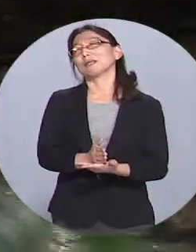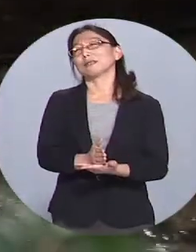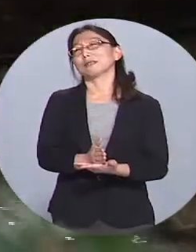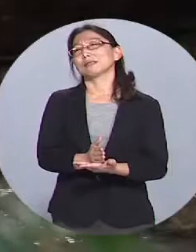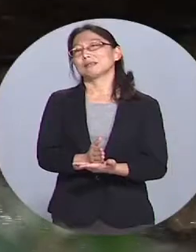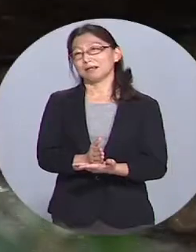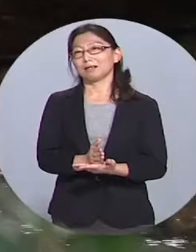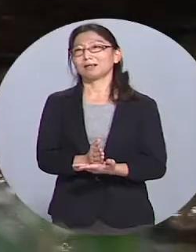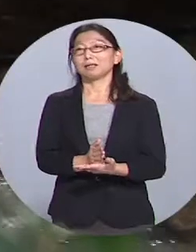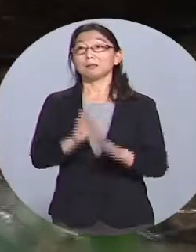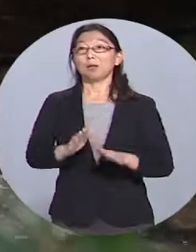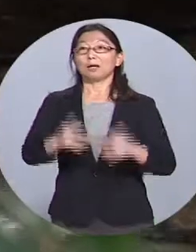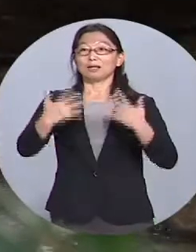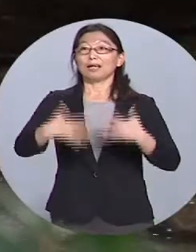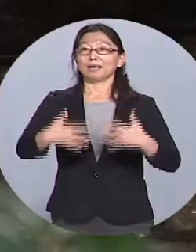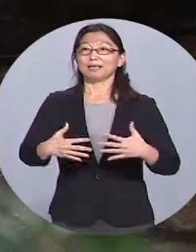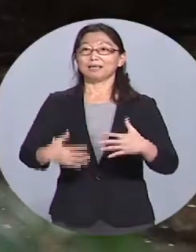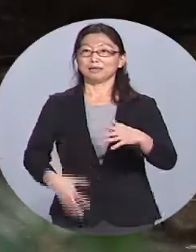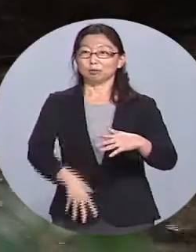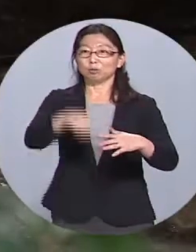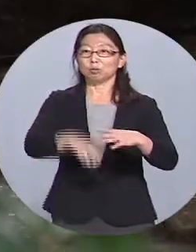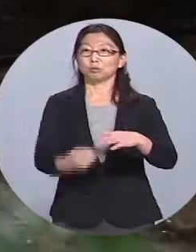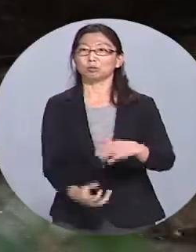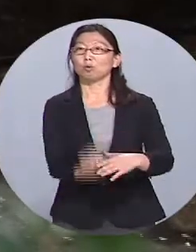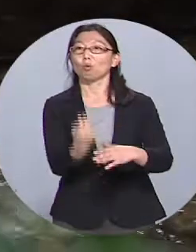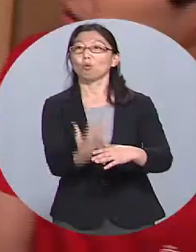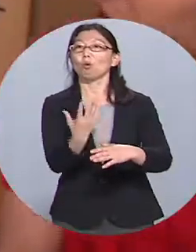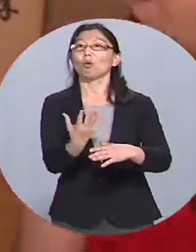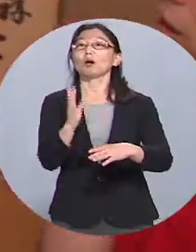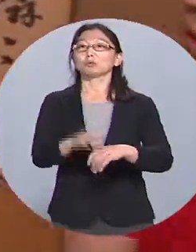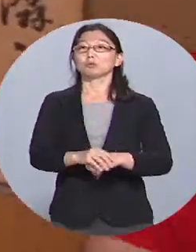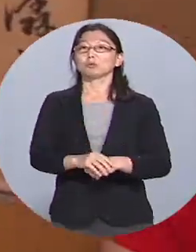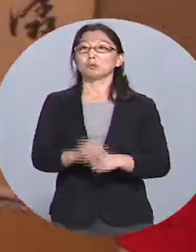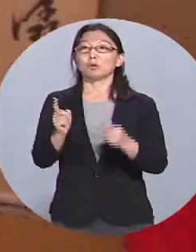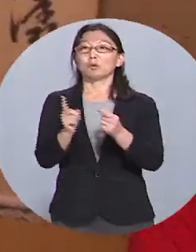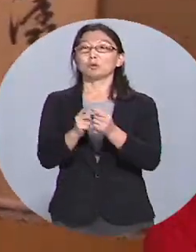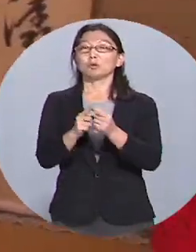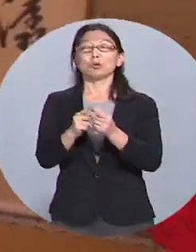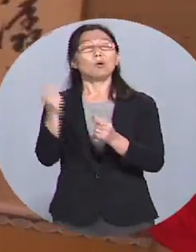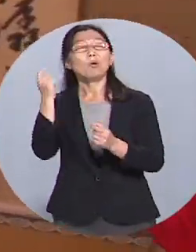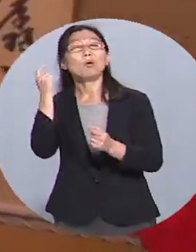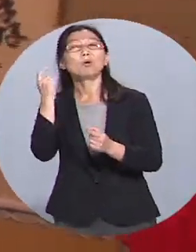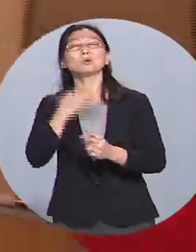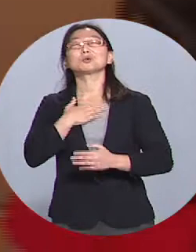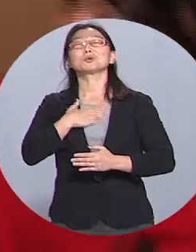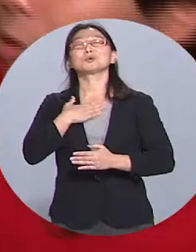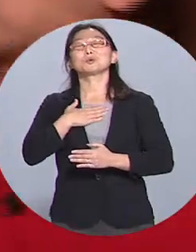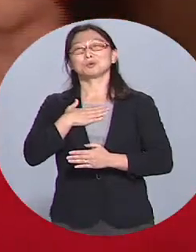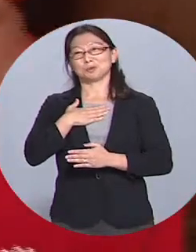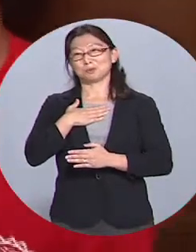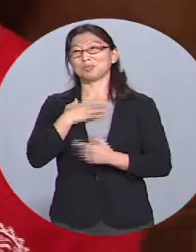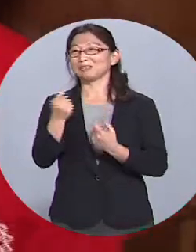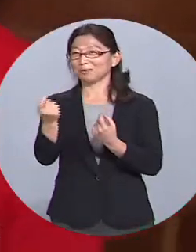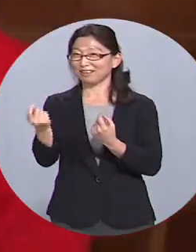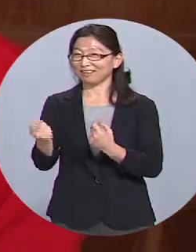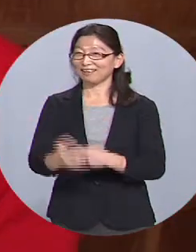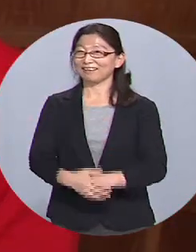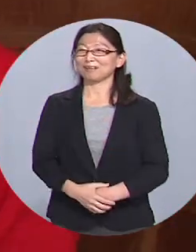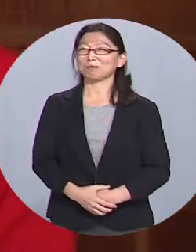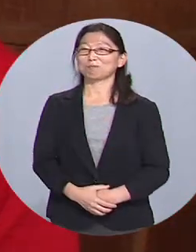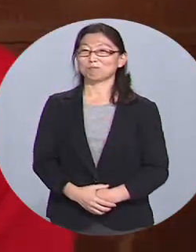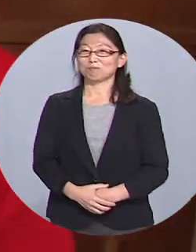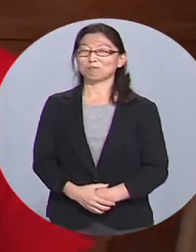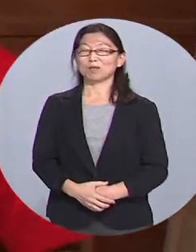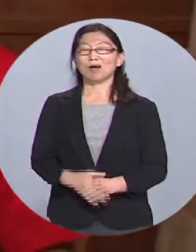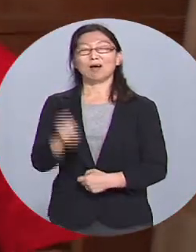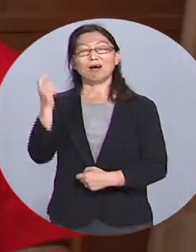あ、あの電動で汲み上げている滝になっています。川の音を聞くとですね、涼しくなるっていうのがあるかもしれません。 本当そうですね、はい、音